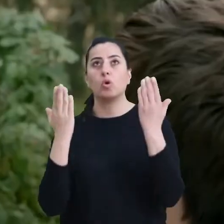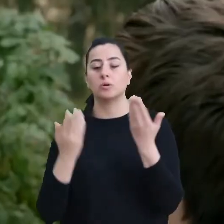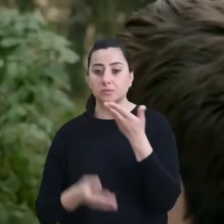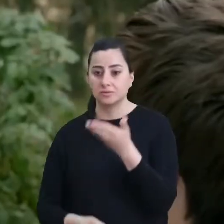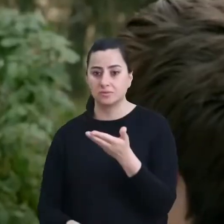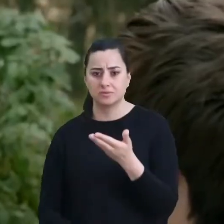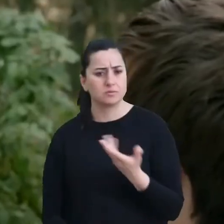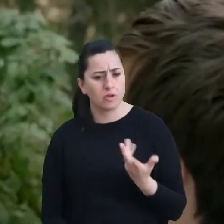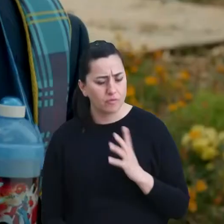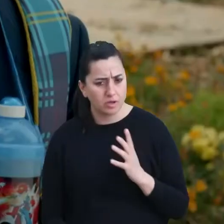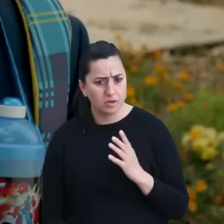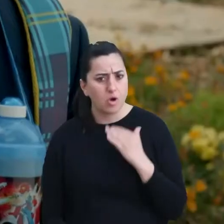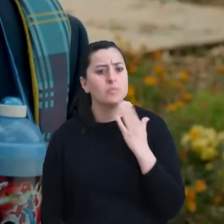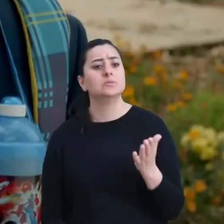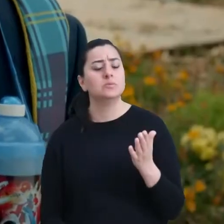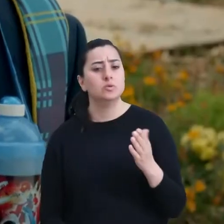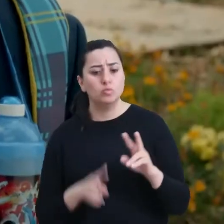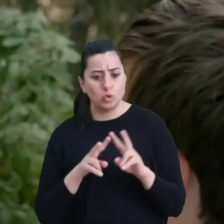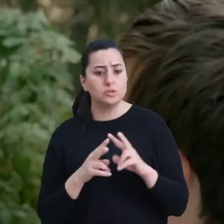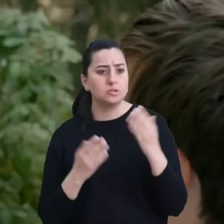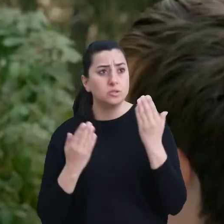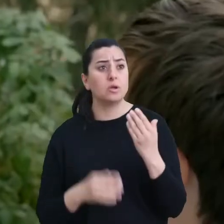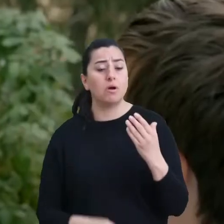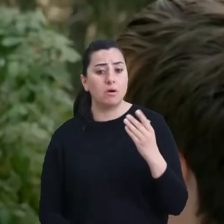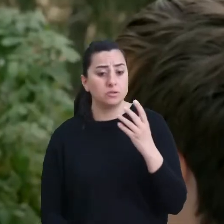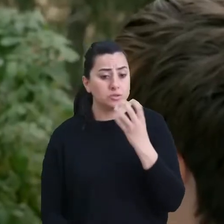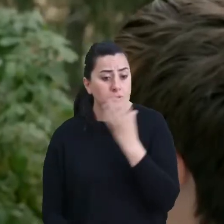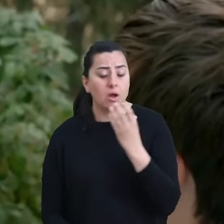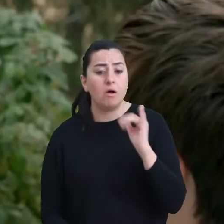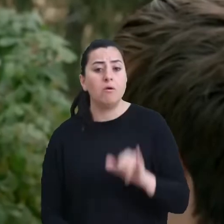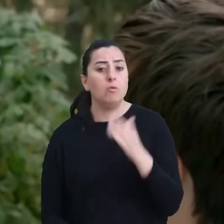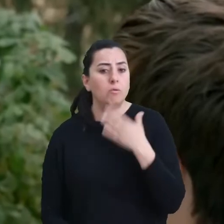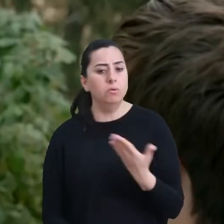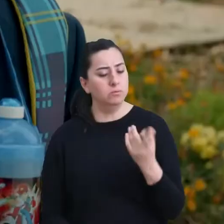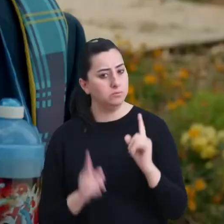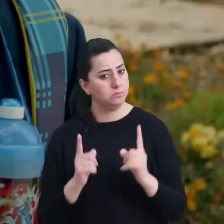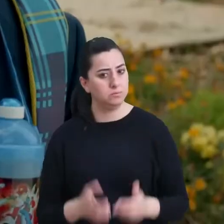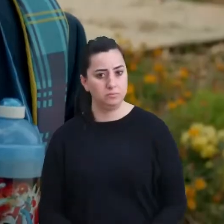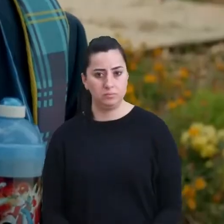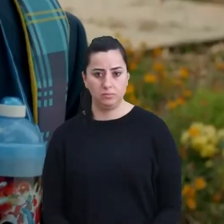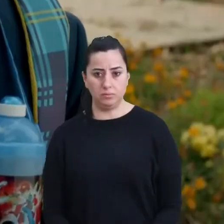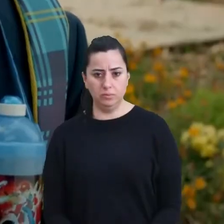misin? Ne var lan? Ne var? Müezzin adamın şarkı istemeye hakkı yok mu arkadaş? Tövbe tövbe.